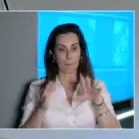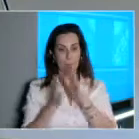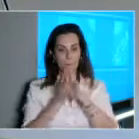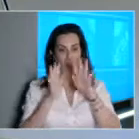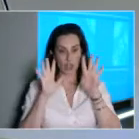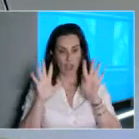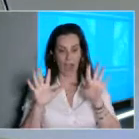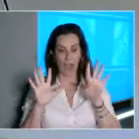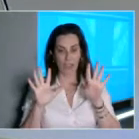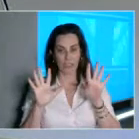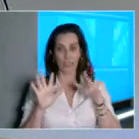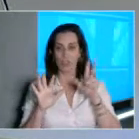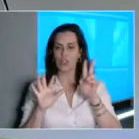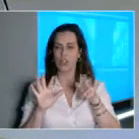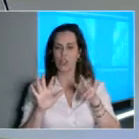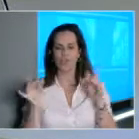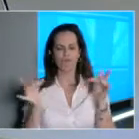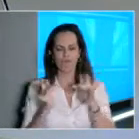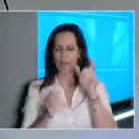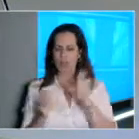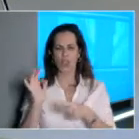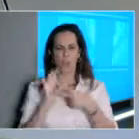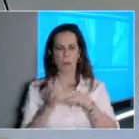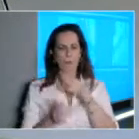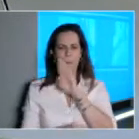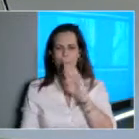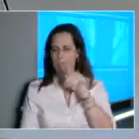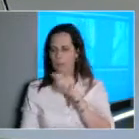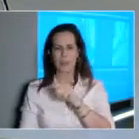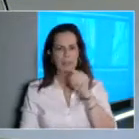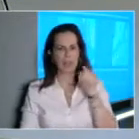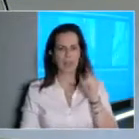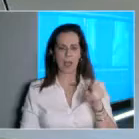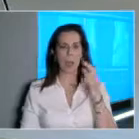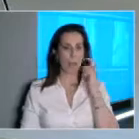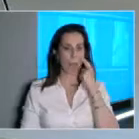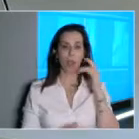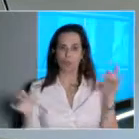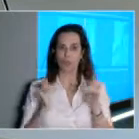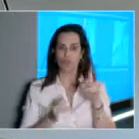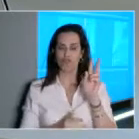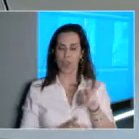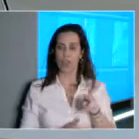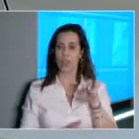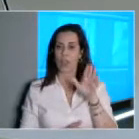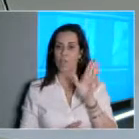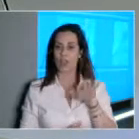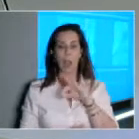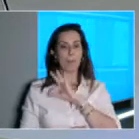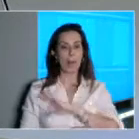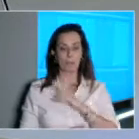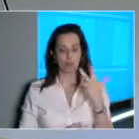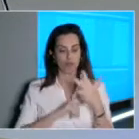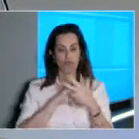2019, פרק ב' מתאפיינות בקרבות אישיים בין הפוליטיקאים, בין ראש הממשלה נתניהו לראש הממשלה לשעבר אהוד ברק, וגם אביגדור